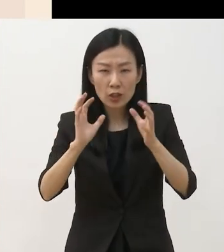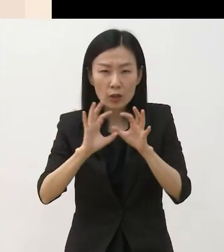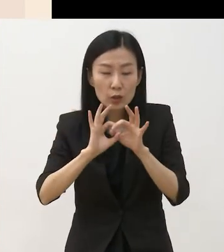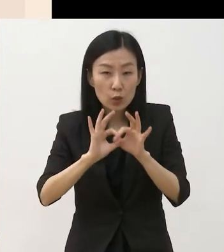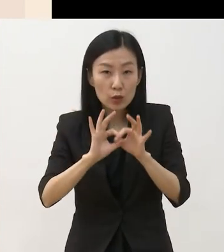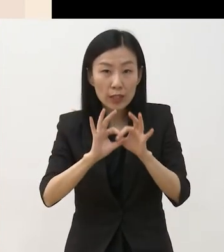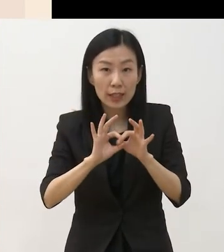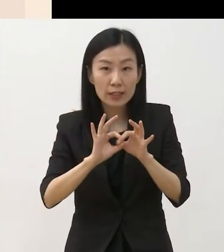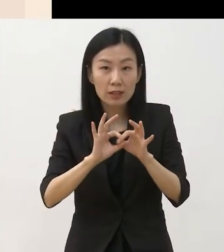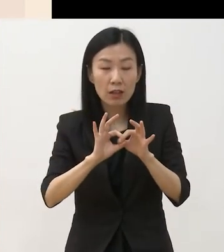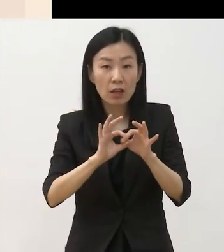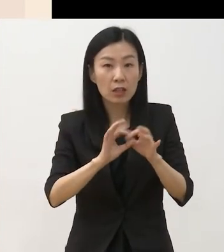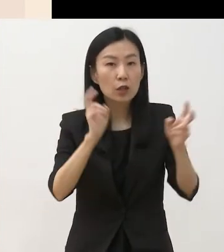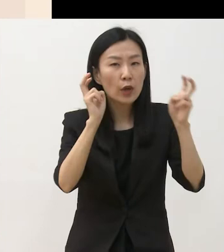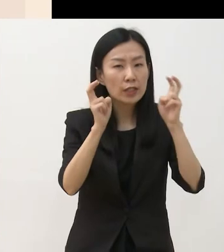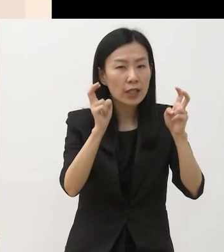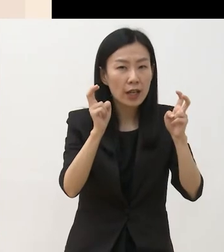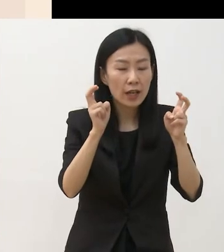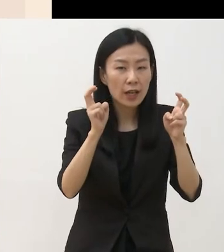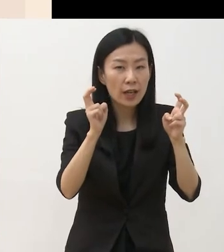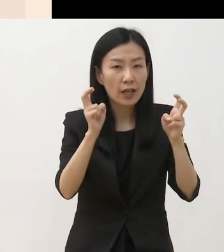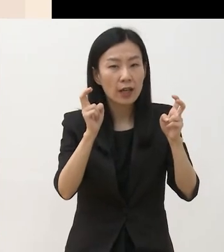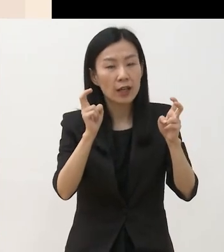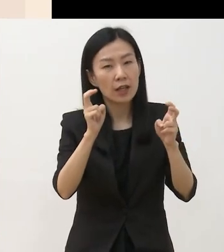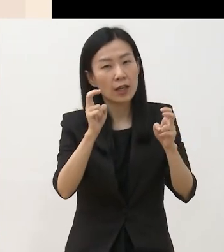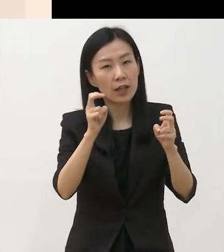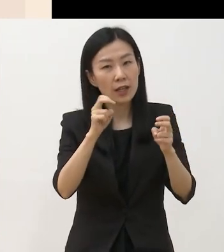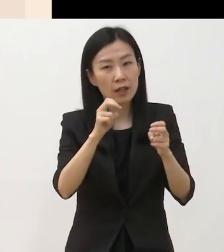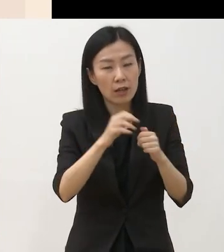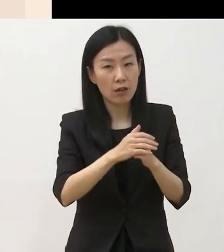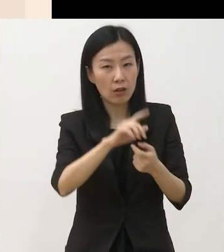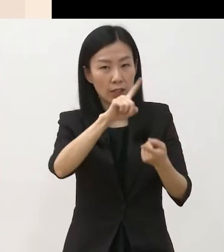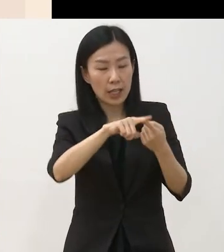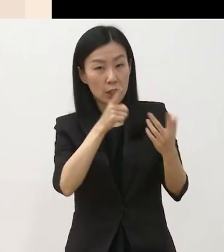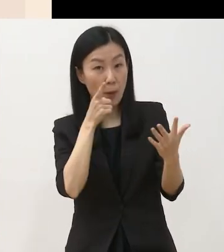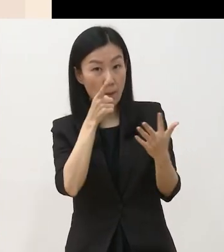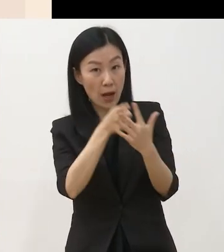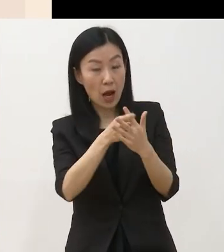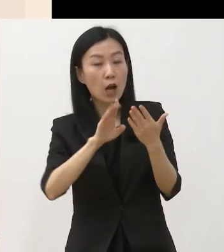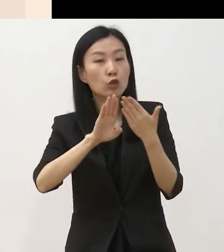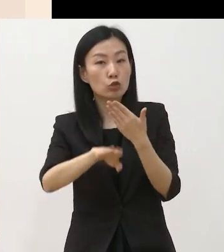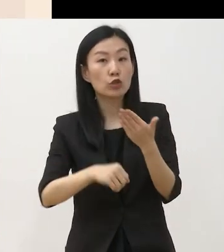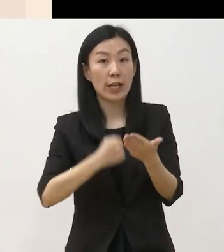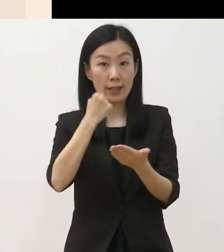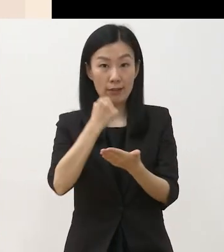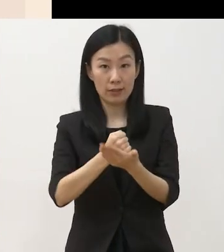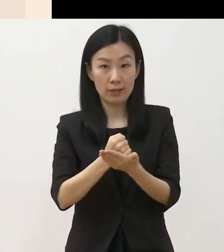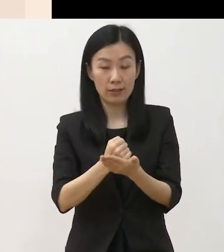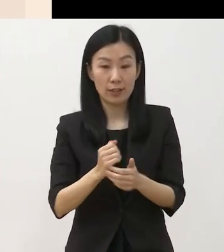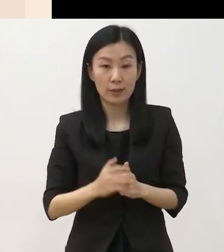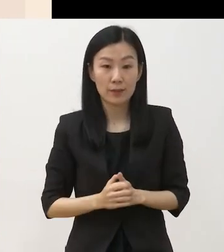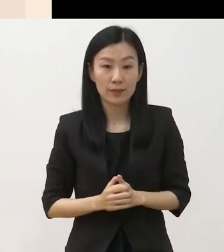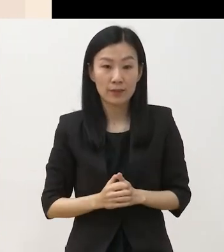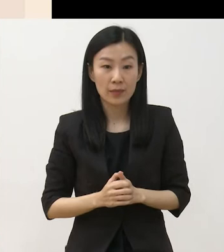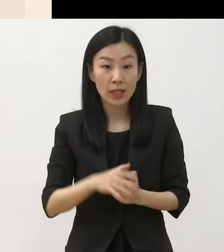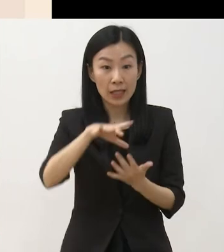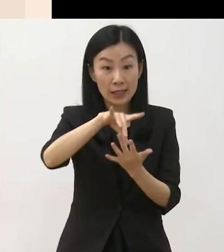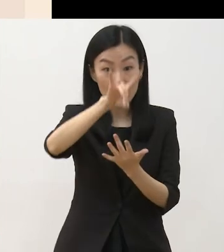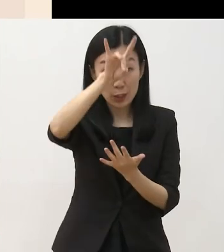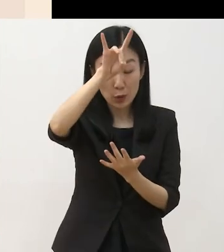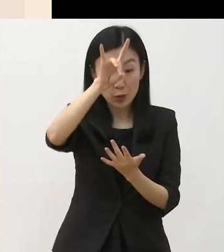주식회사의 규모라든가 이러한 내용들을 파악을 통해서 결정이 될 사안이긴 합니다. 그리고 채용